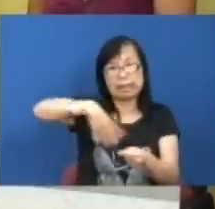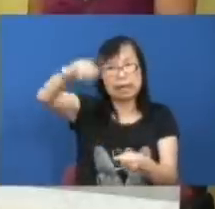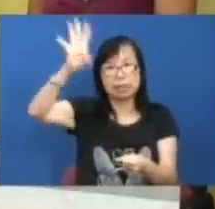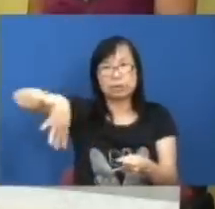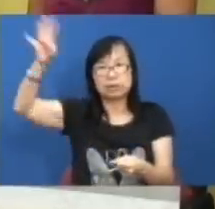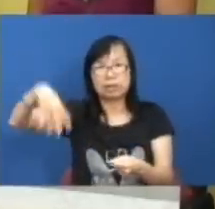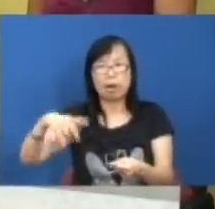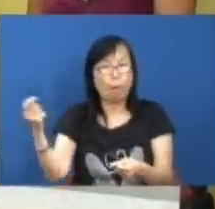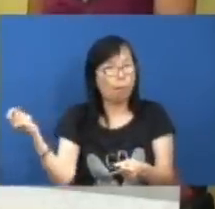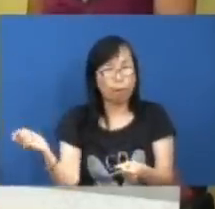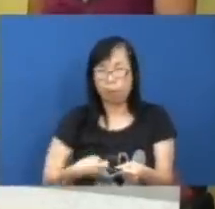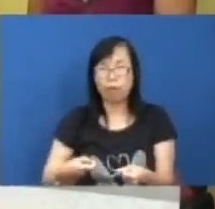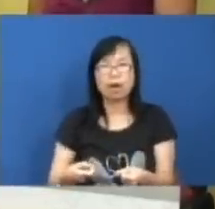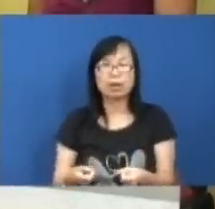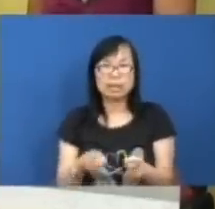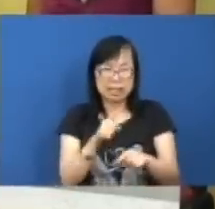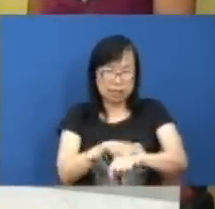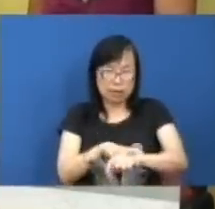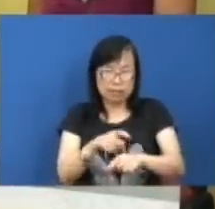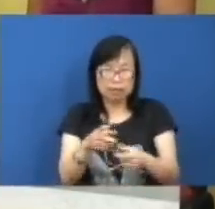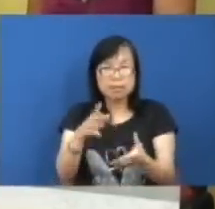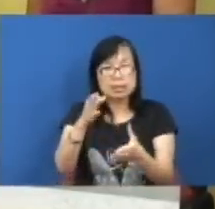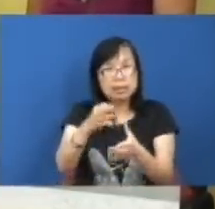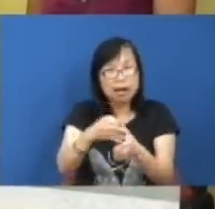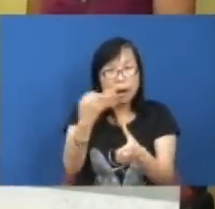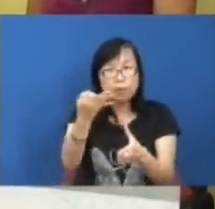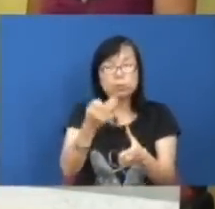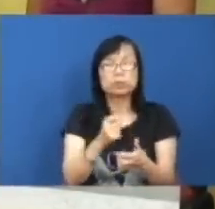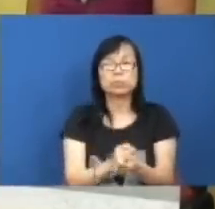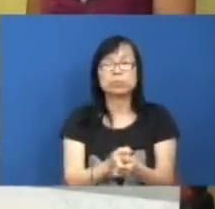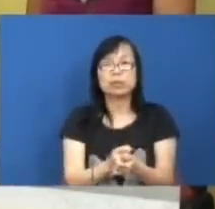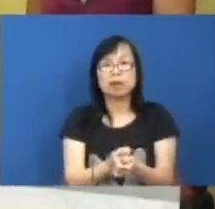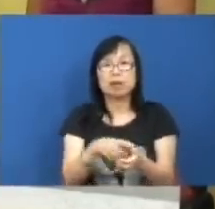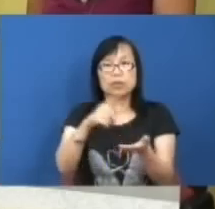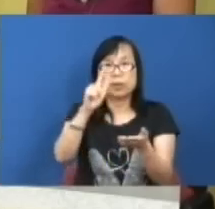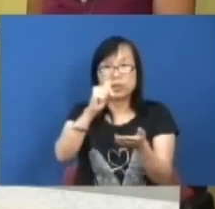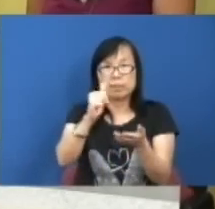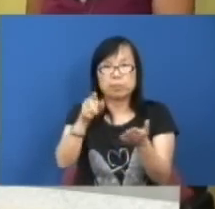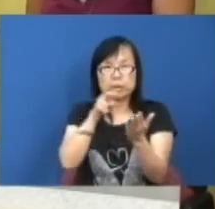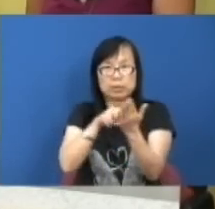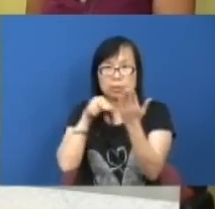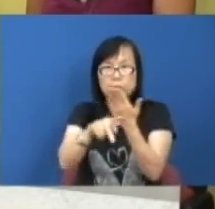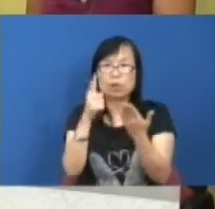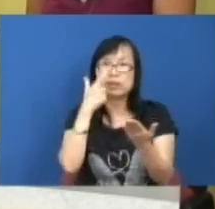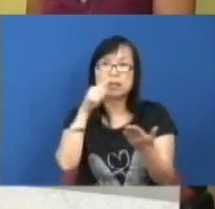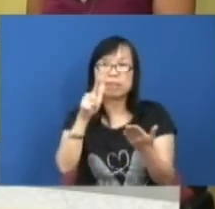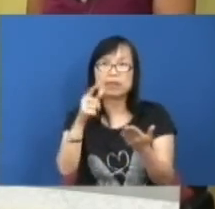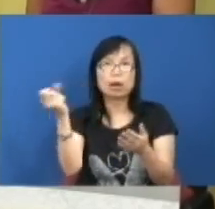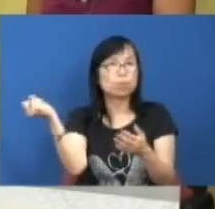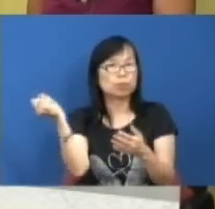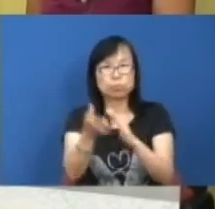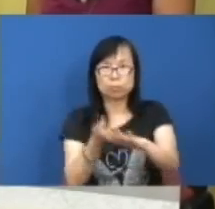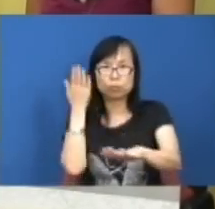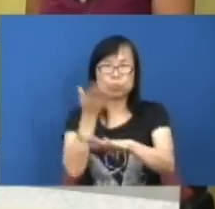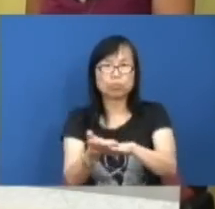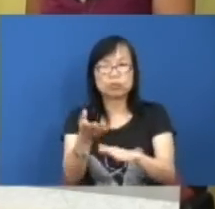會很快，可能在短短三幾個月的時候就會將毛菌透過新的油漆又再生出